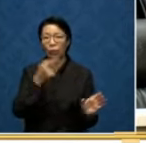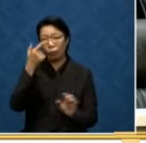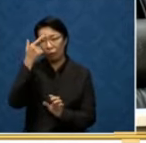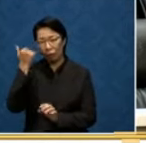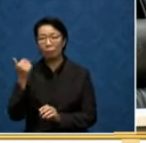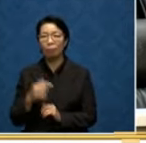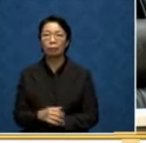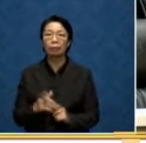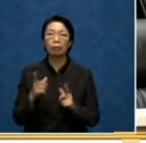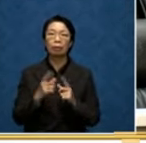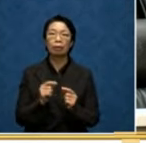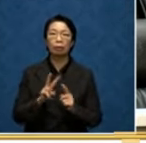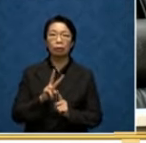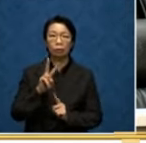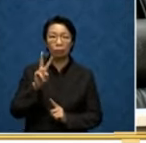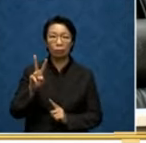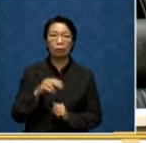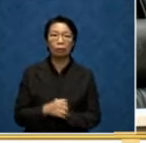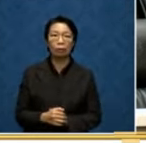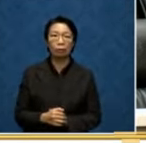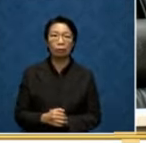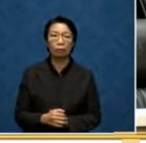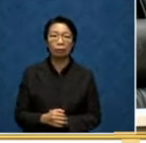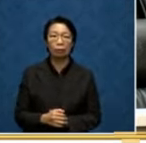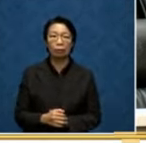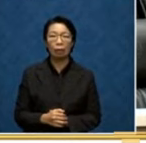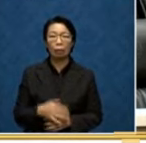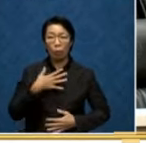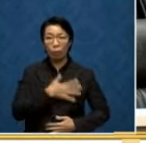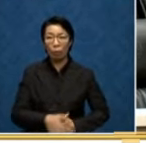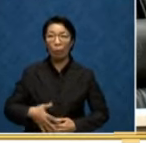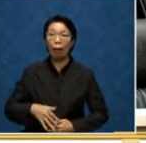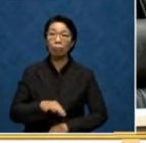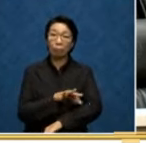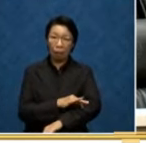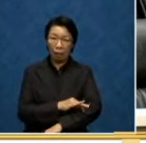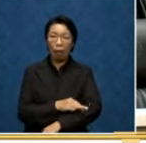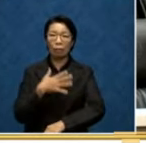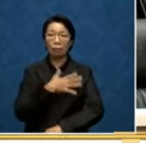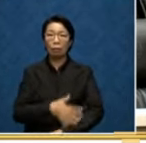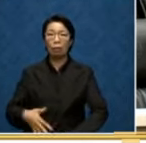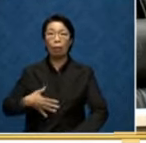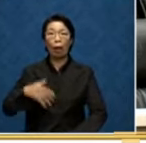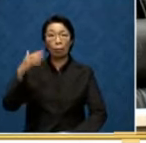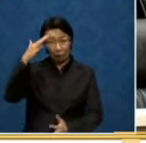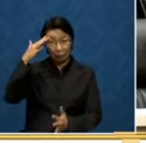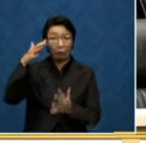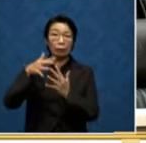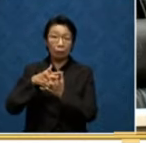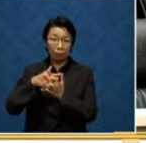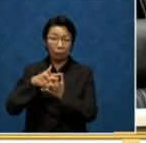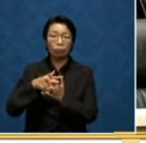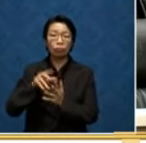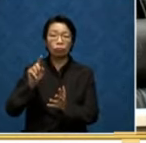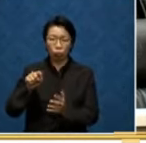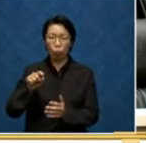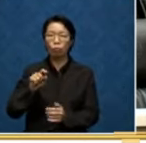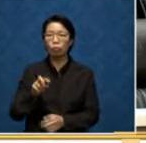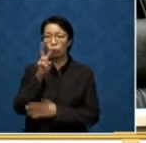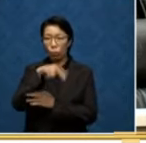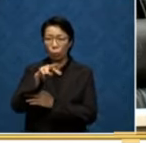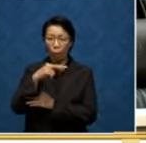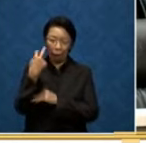เรื่องที่สองก็คือสุขภาพกายสุขภาพจิตซึ่งนี่ก็เป็นสิ่งที่จะต้องดูแลรักษ